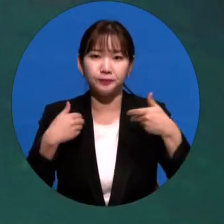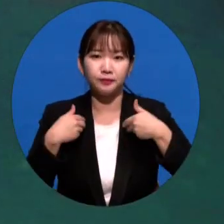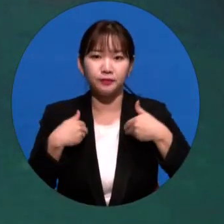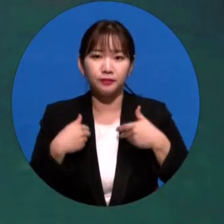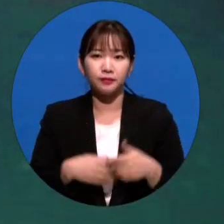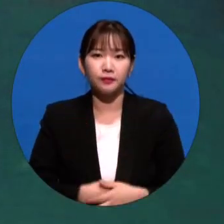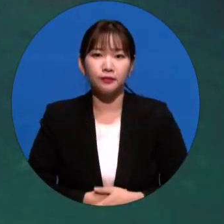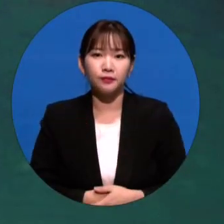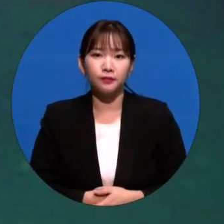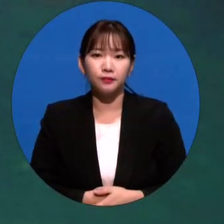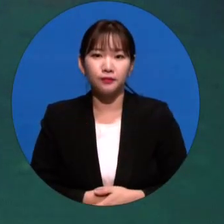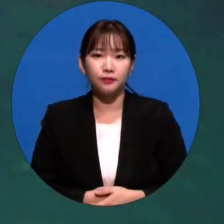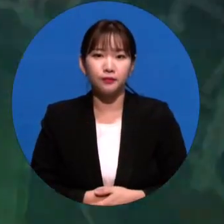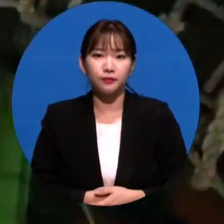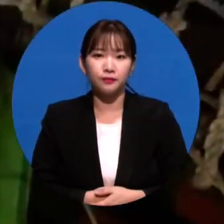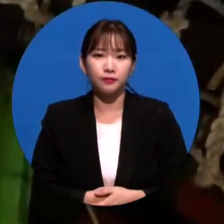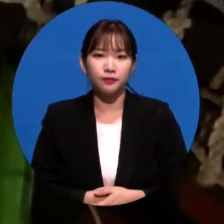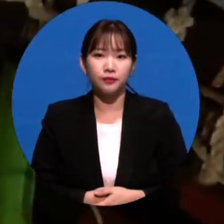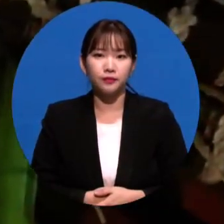박정호 기자입니다.